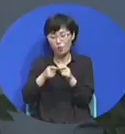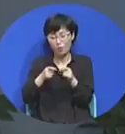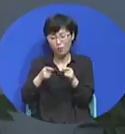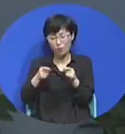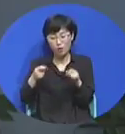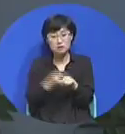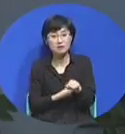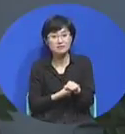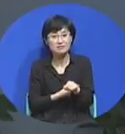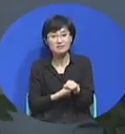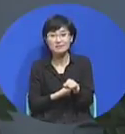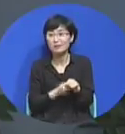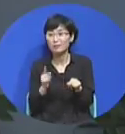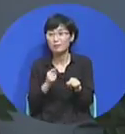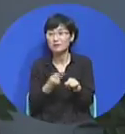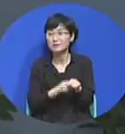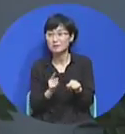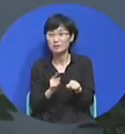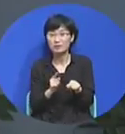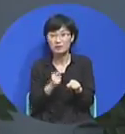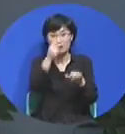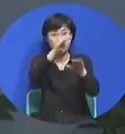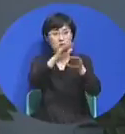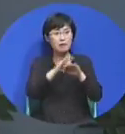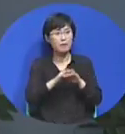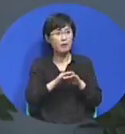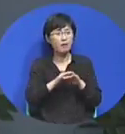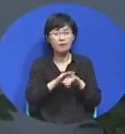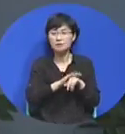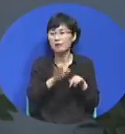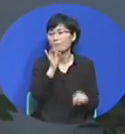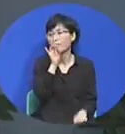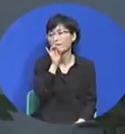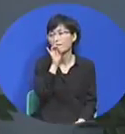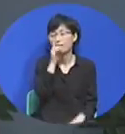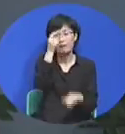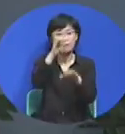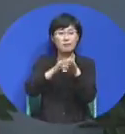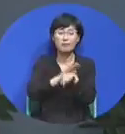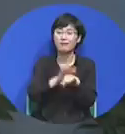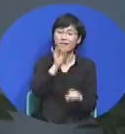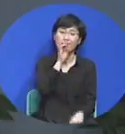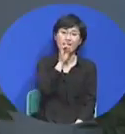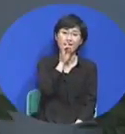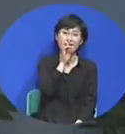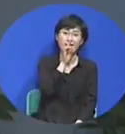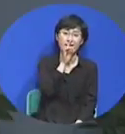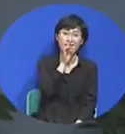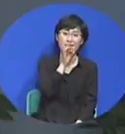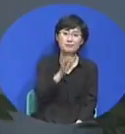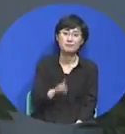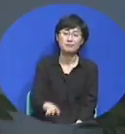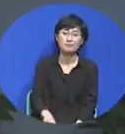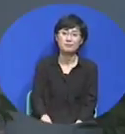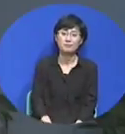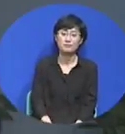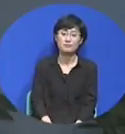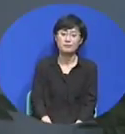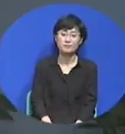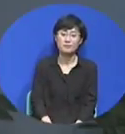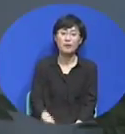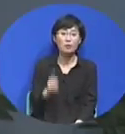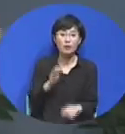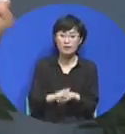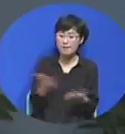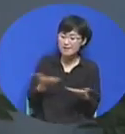be consumed with the wrong thoughts. 예배를 제대로 못 드리는 습관이 생겼어요. I began to have this strange habit of not being able to give my worship properly. 뭐 이런